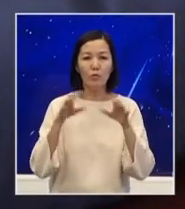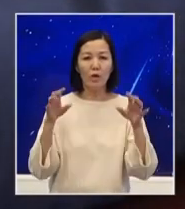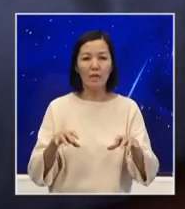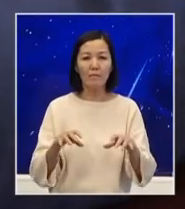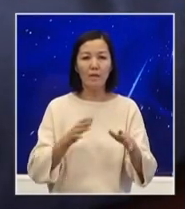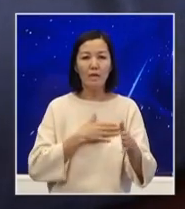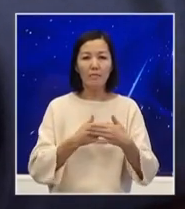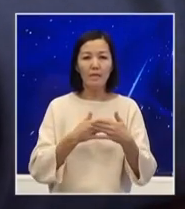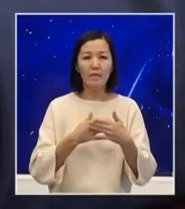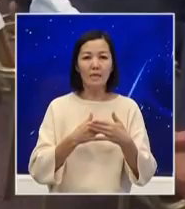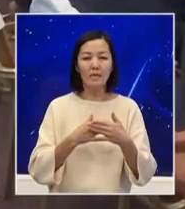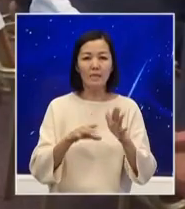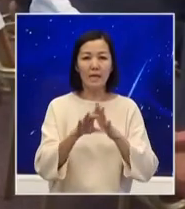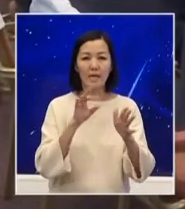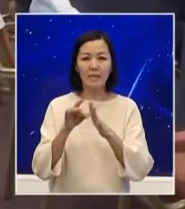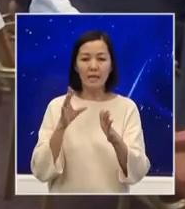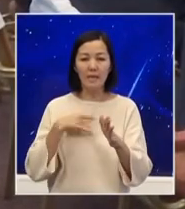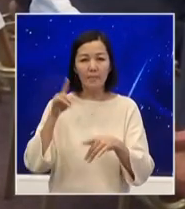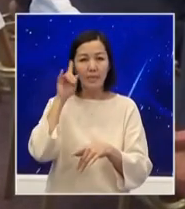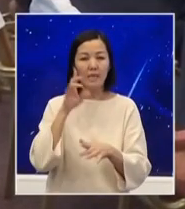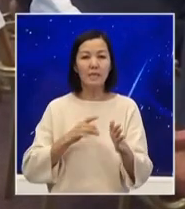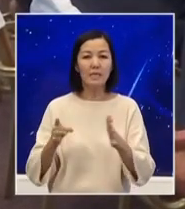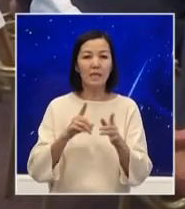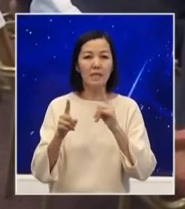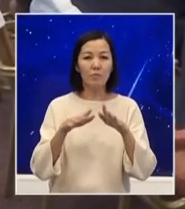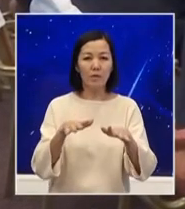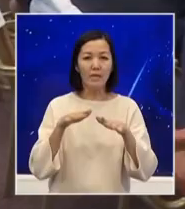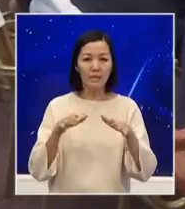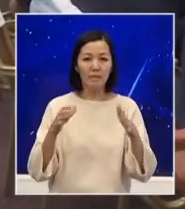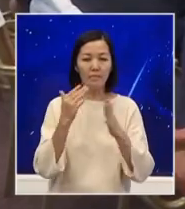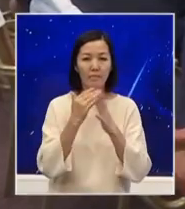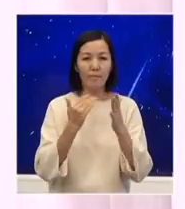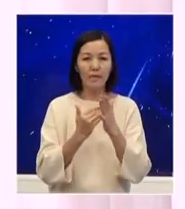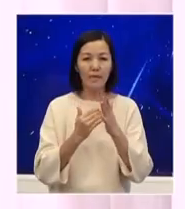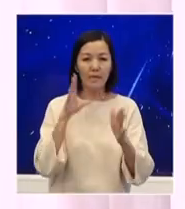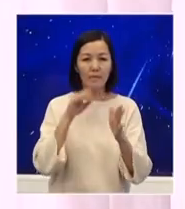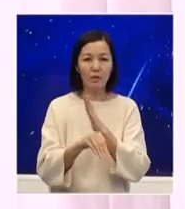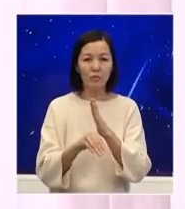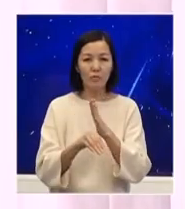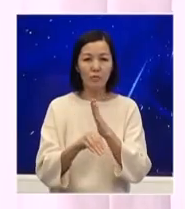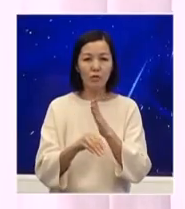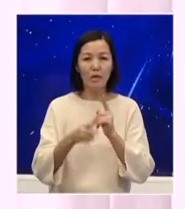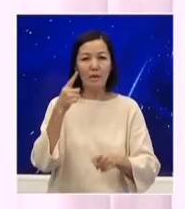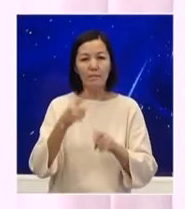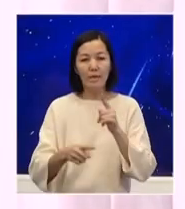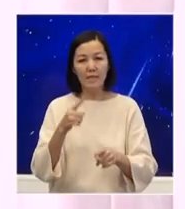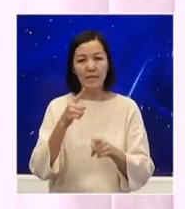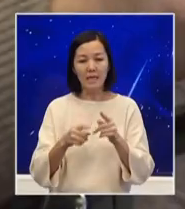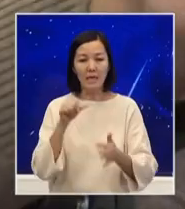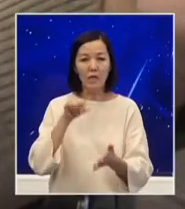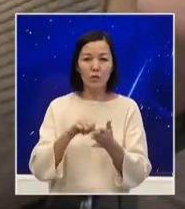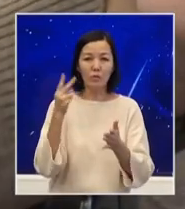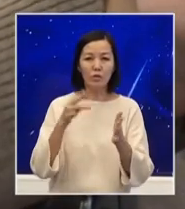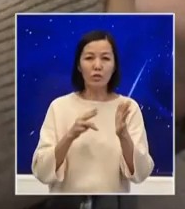ұйымдарының төрағалығы мен белсенділер арасынан іріктелмек. Ал Қазақстан Республикасы мәжілісіне партиялық тізімге ену үшін